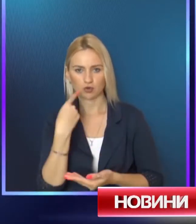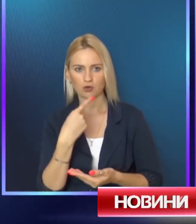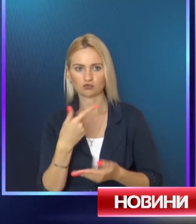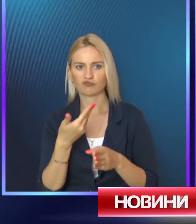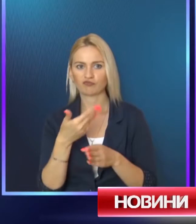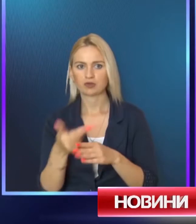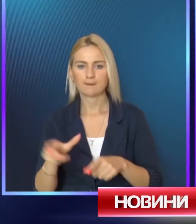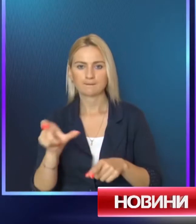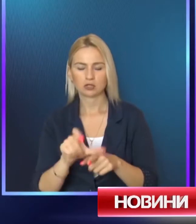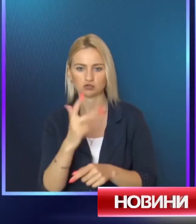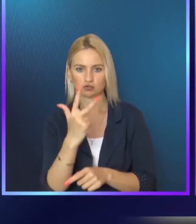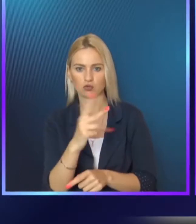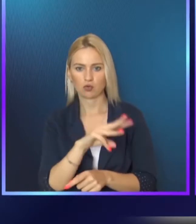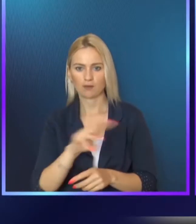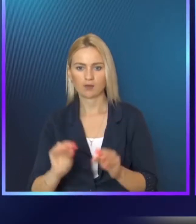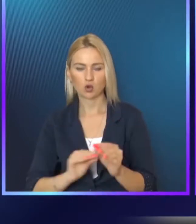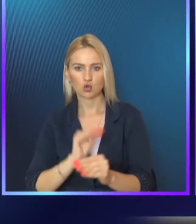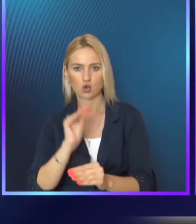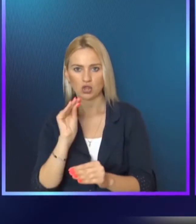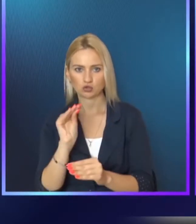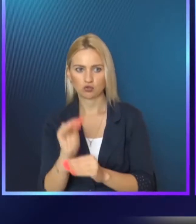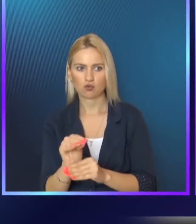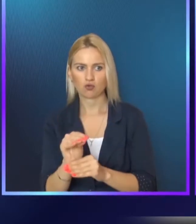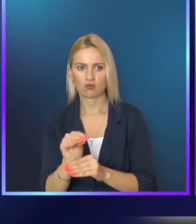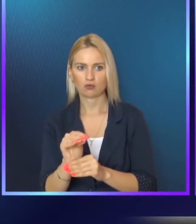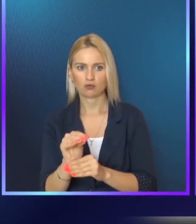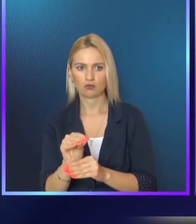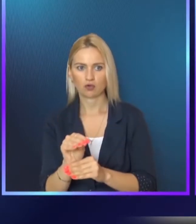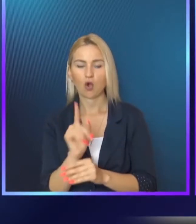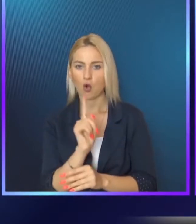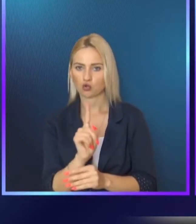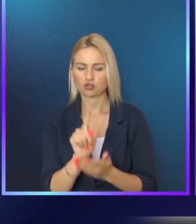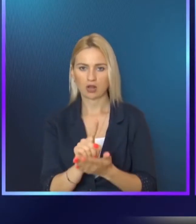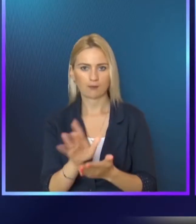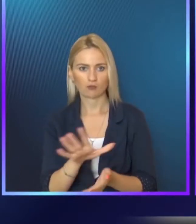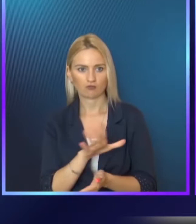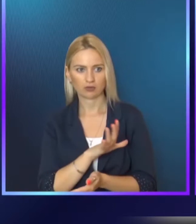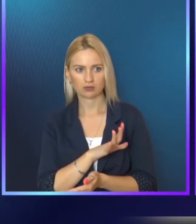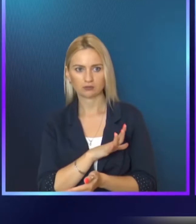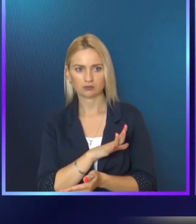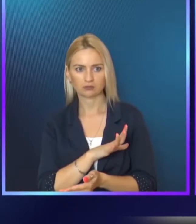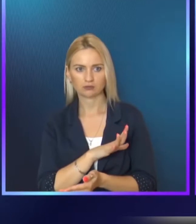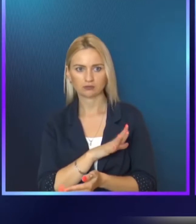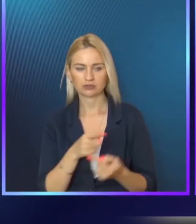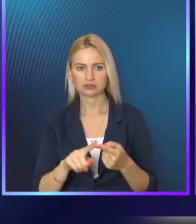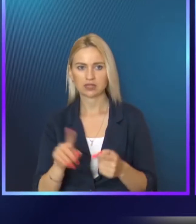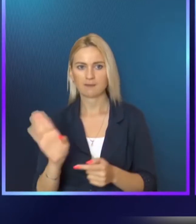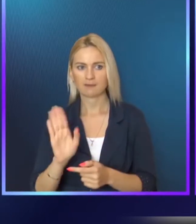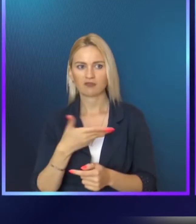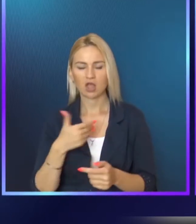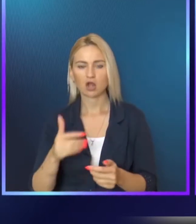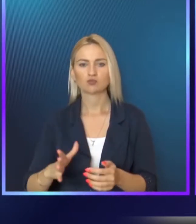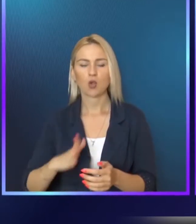виділили більше 3 мільйонів додатково, хоча не повинні були. Це привіт нашому колишньому